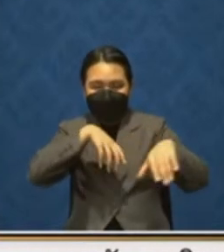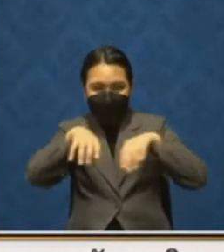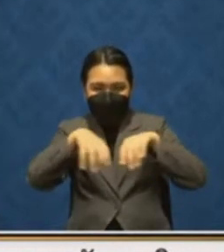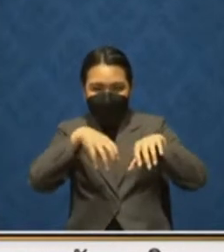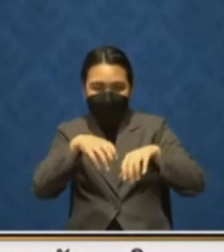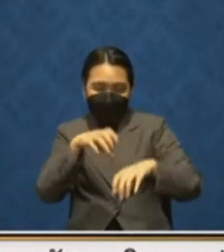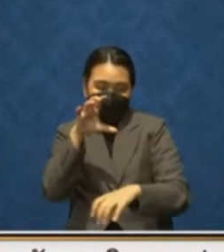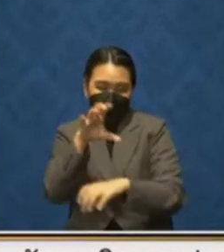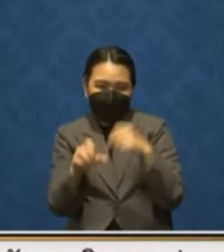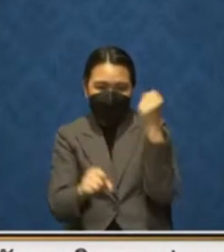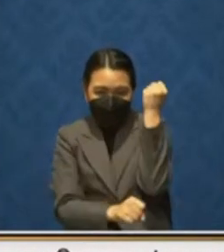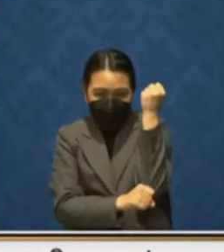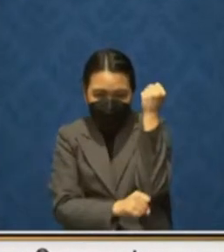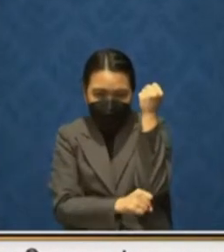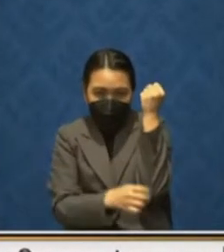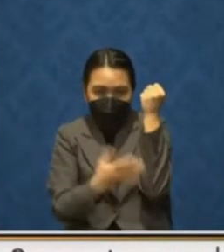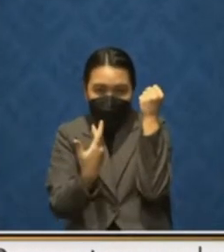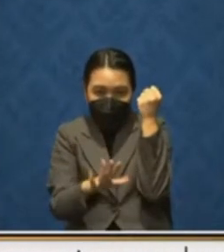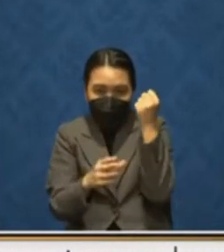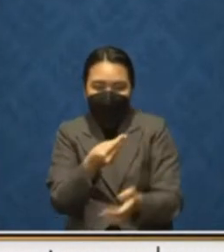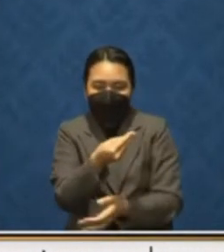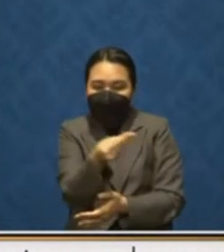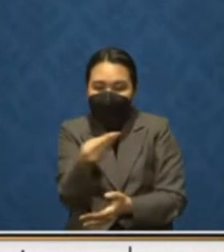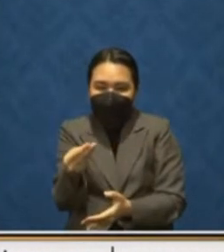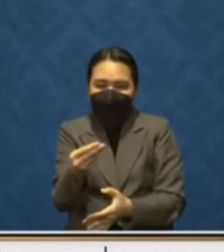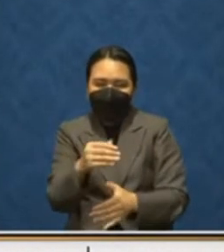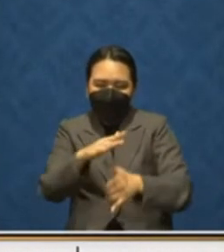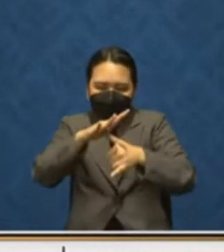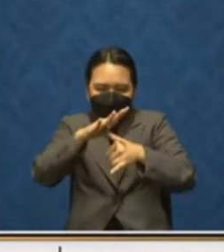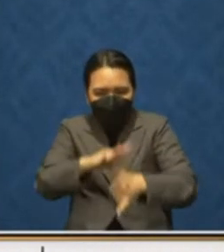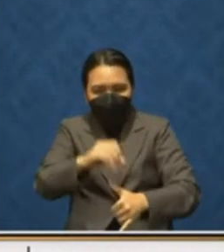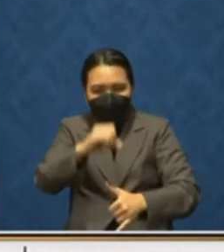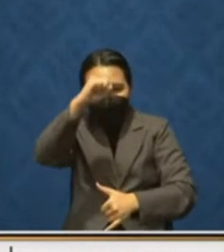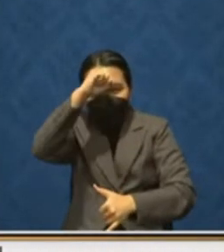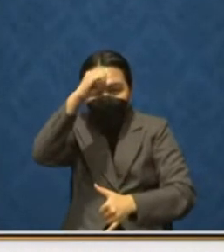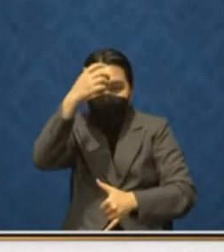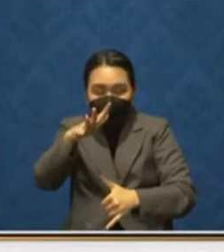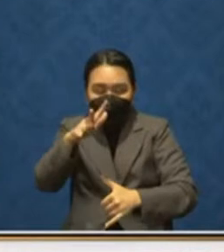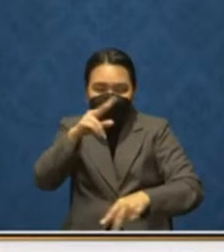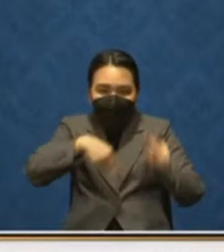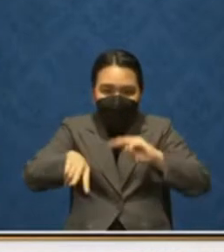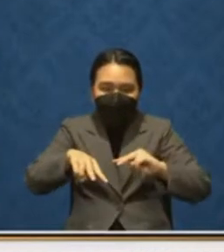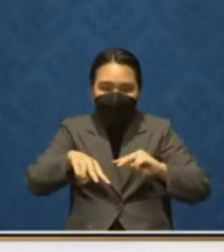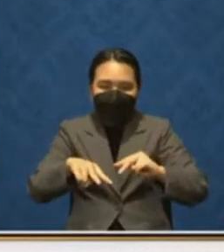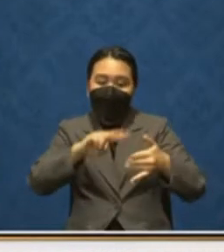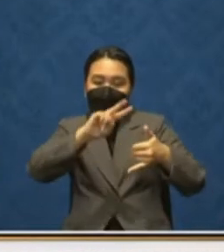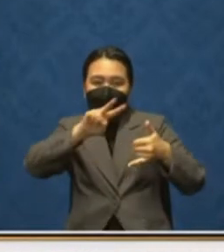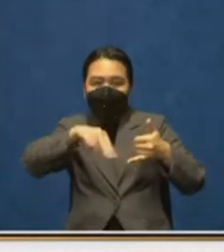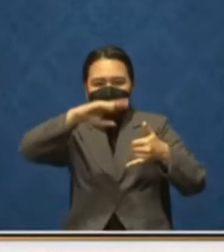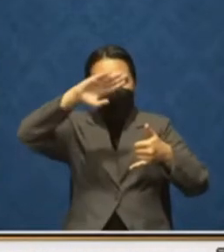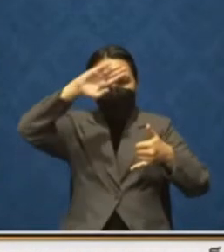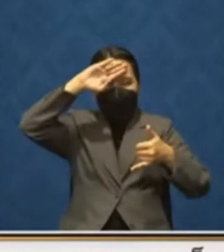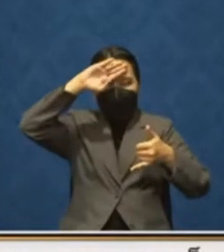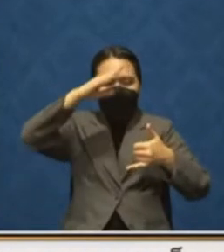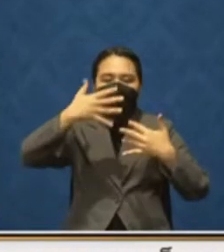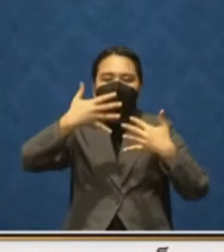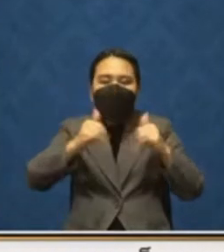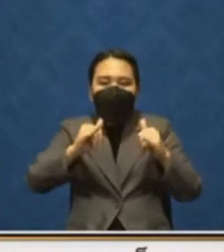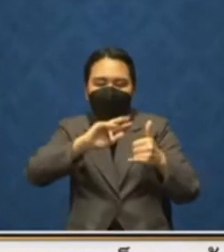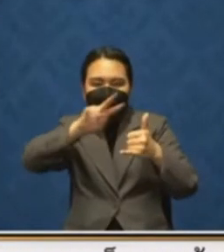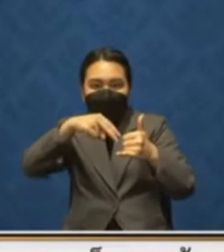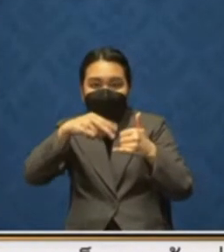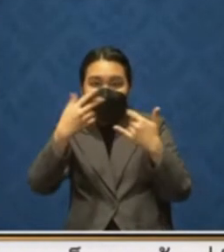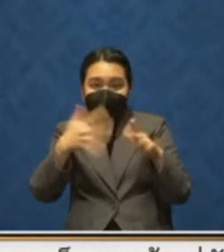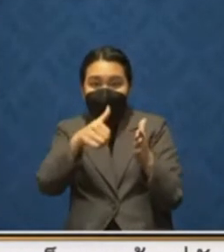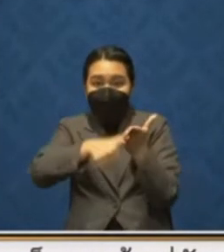แล้วแจกกดให้โง่แล้วปกครองปล่อยให้ป่วยแล้วรักษาก็ใช้ภาษีรีบด่าสร้างบุญ